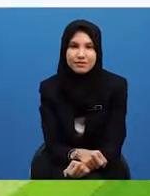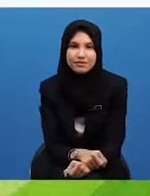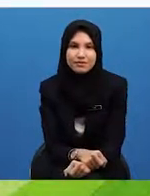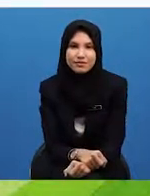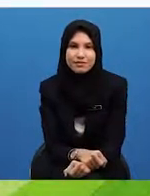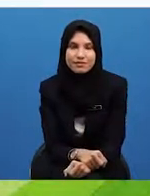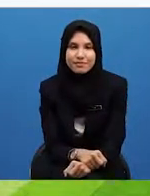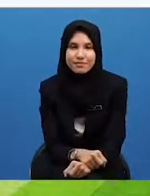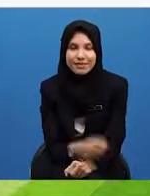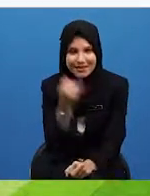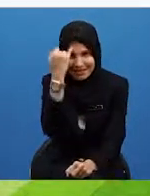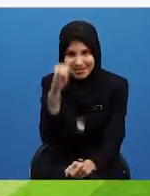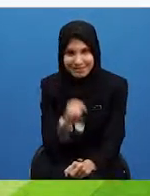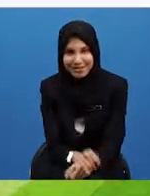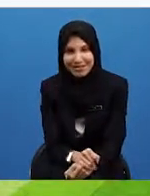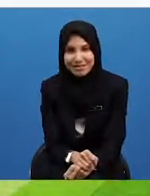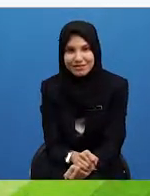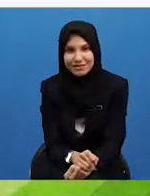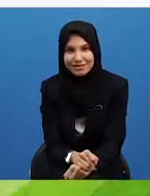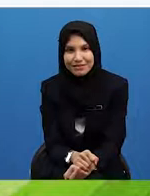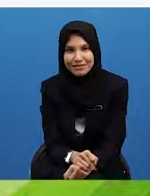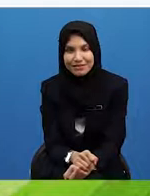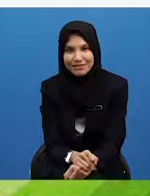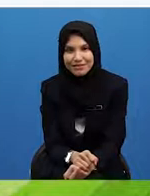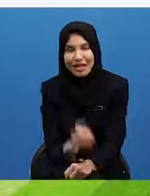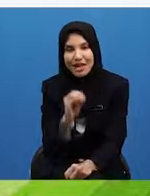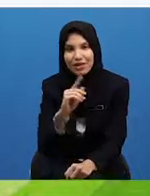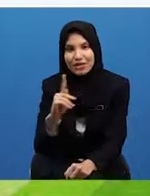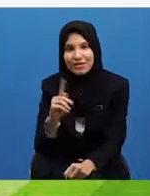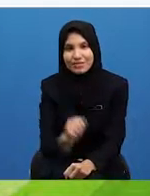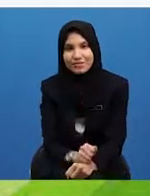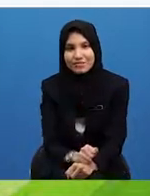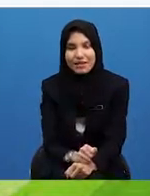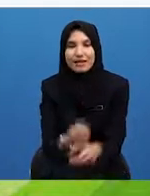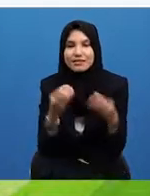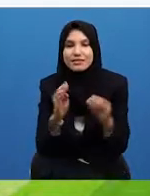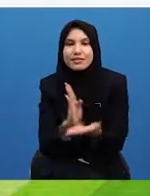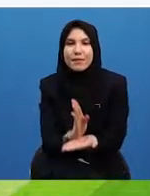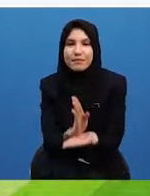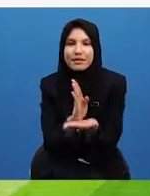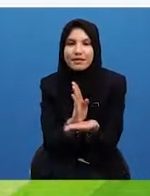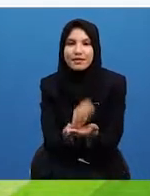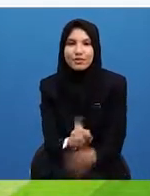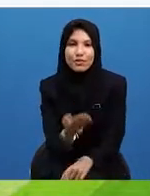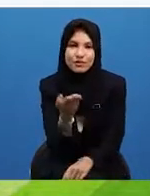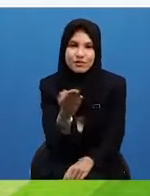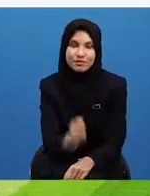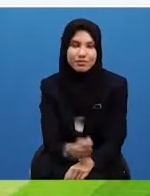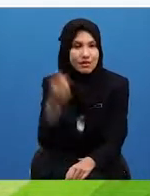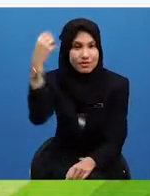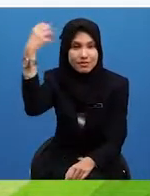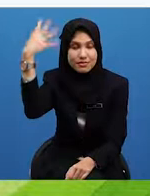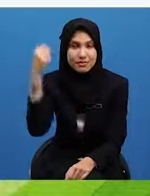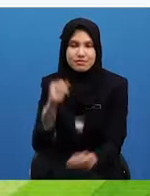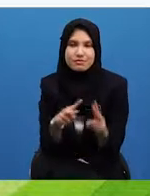dapat ideal Oh c&c gue bantu kamu cahaya